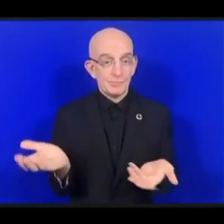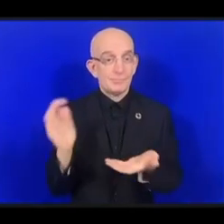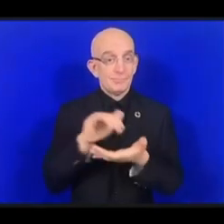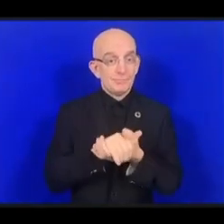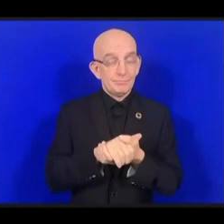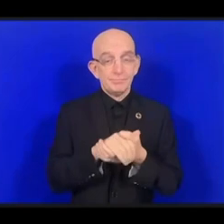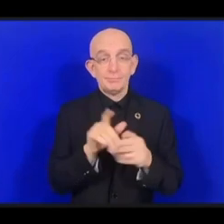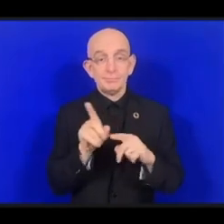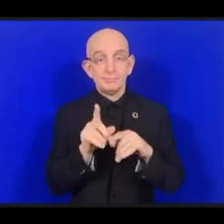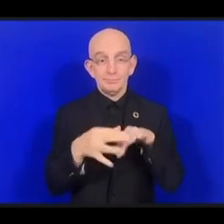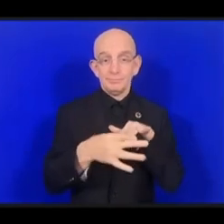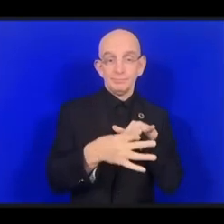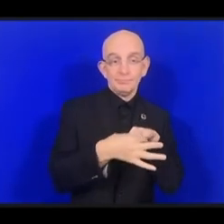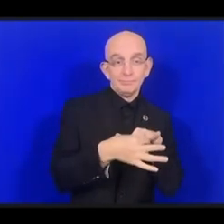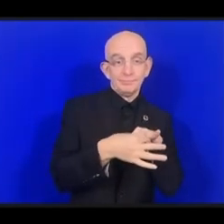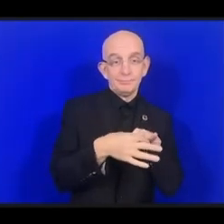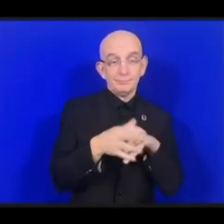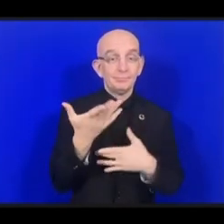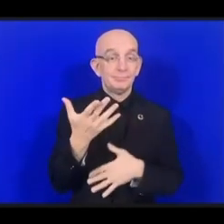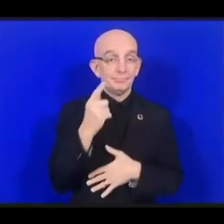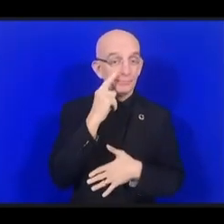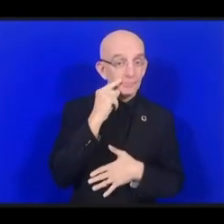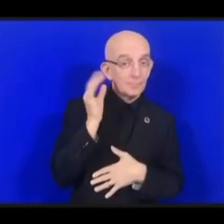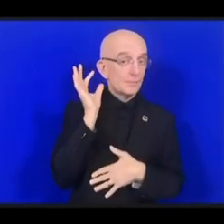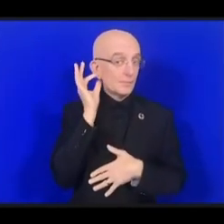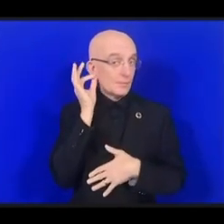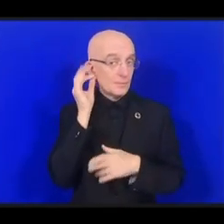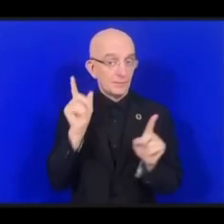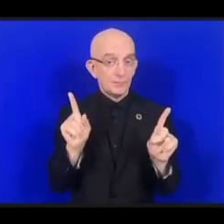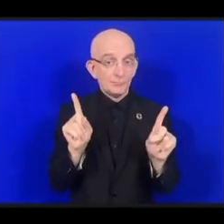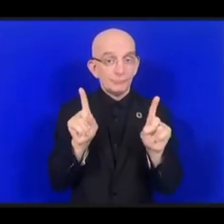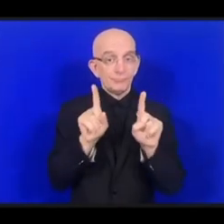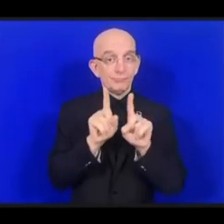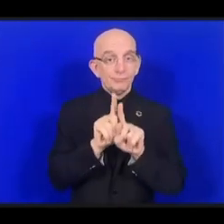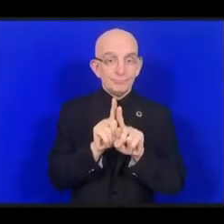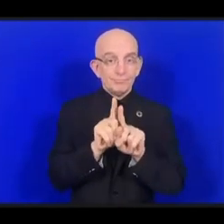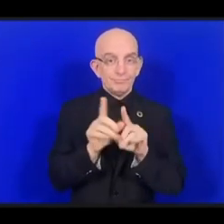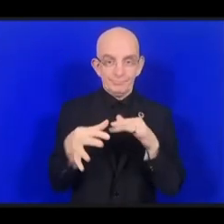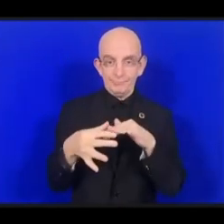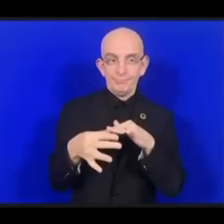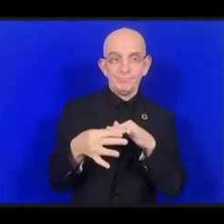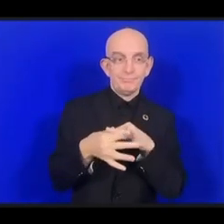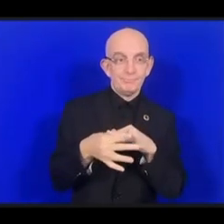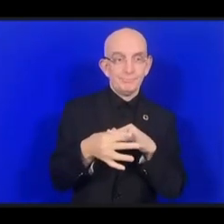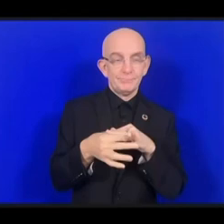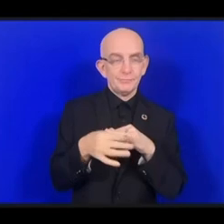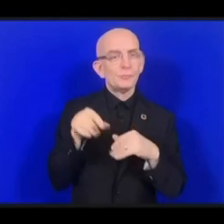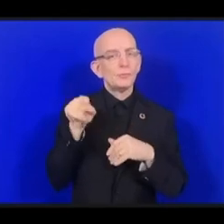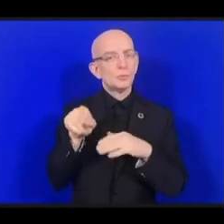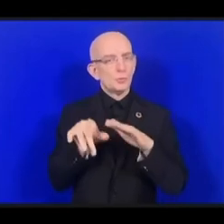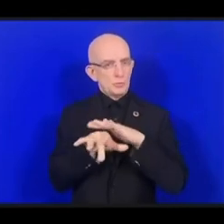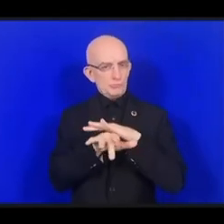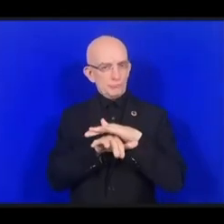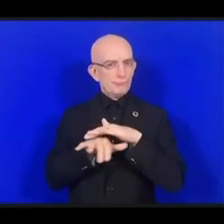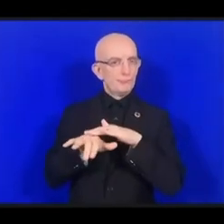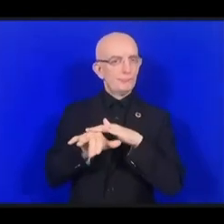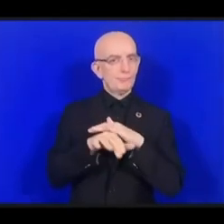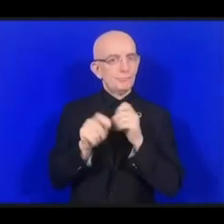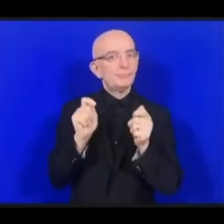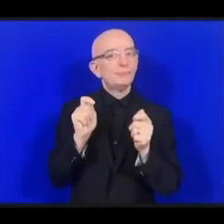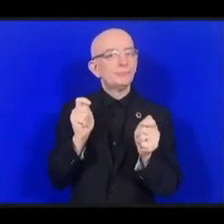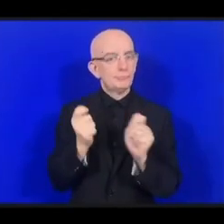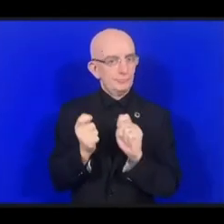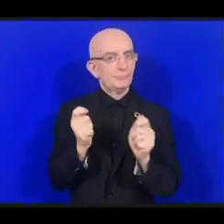最近大きく変わってまいりましたのは今から12年前のことでありますが